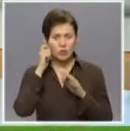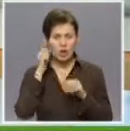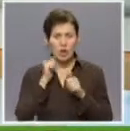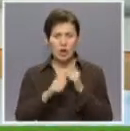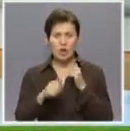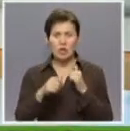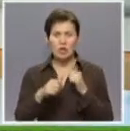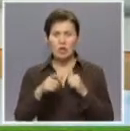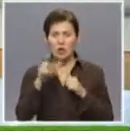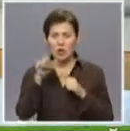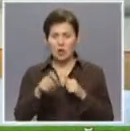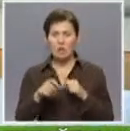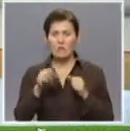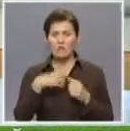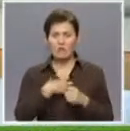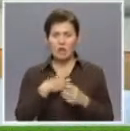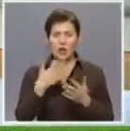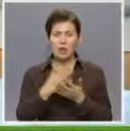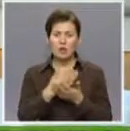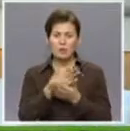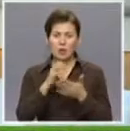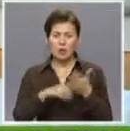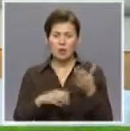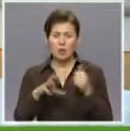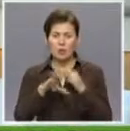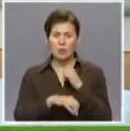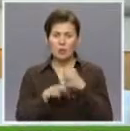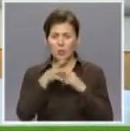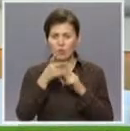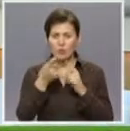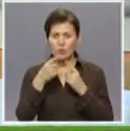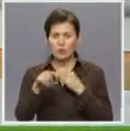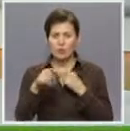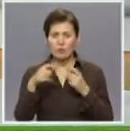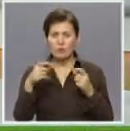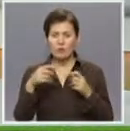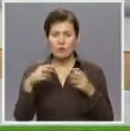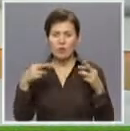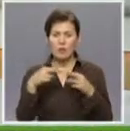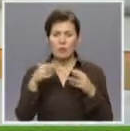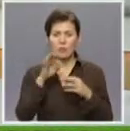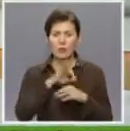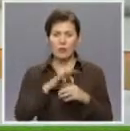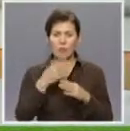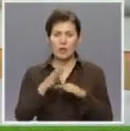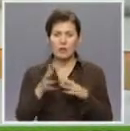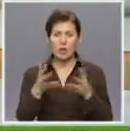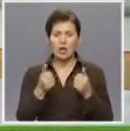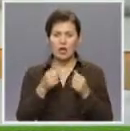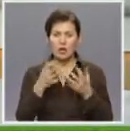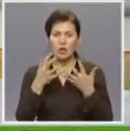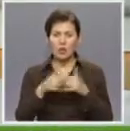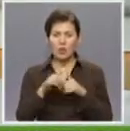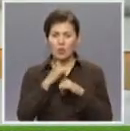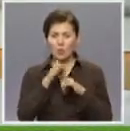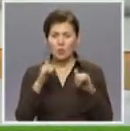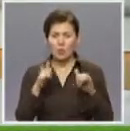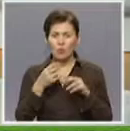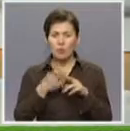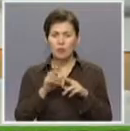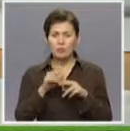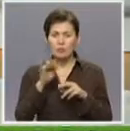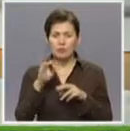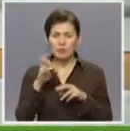әрбір отандасымыз үшін маңызды. Себебі соңғы уақытта өзгенің куәлігін пайдаланып несие алатын алаяқтар саны күрт өскен.